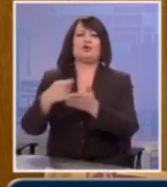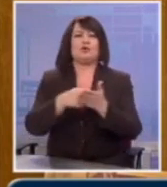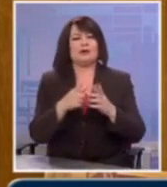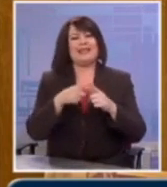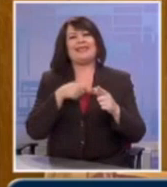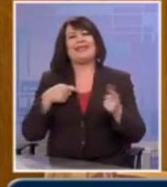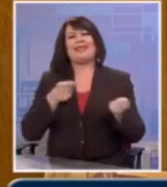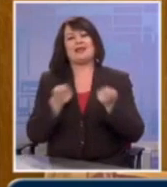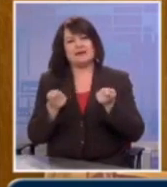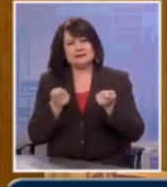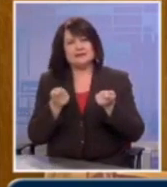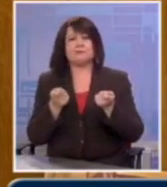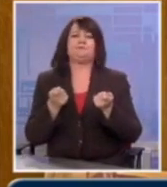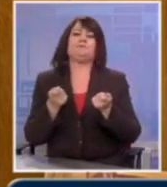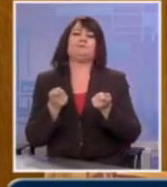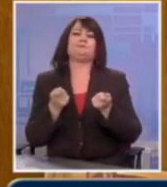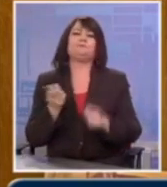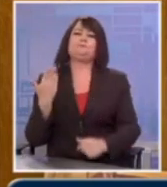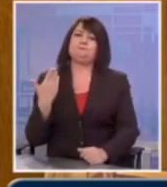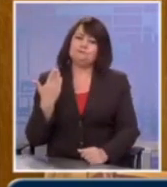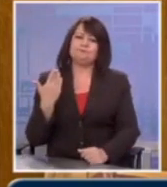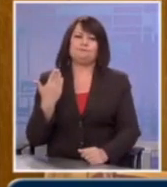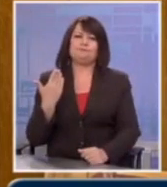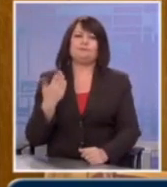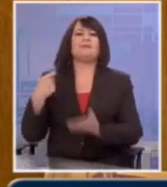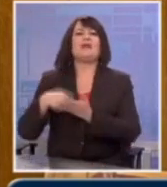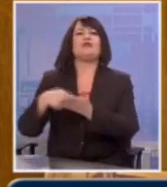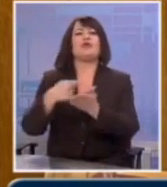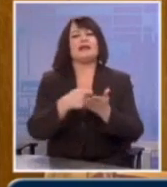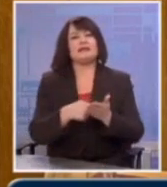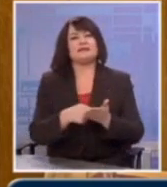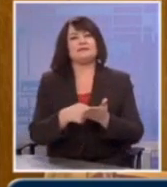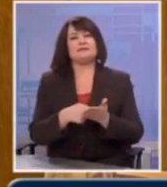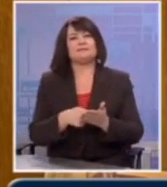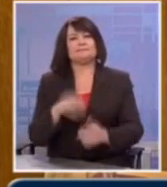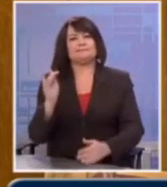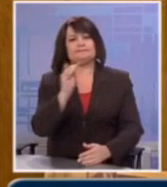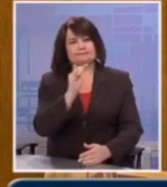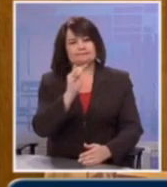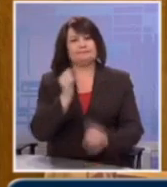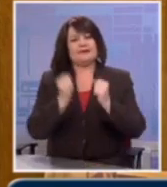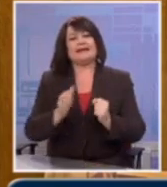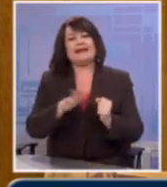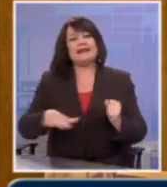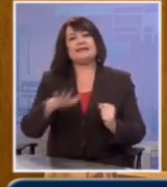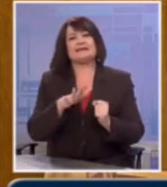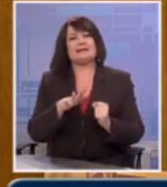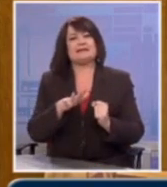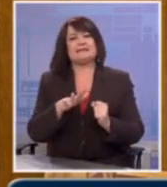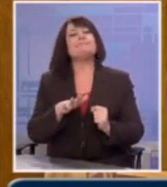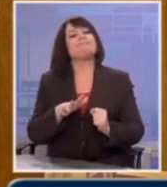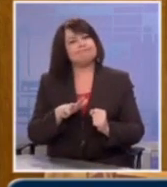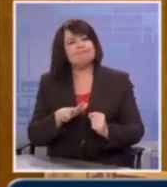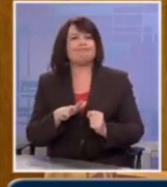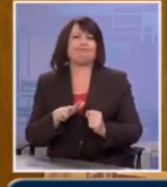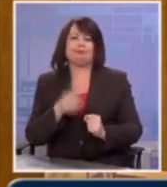διοίκησης προς τη μεριά πριν απ όλα των εφοριών σε αυτή την κατάσταση που βρίσκονται όντας λαβωμένοι